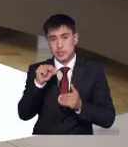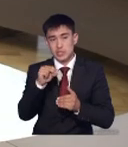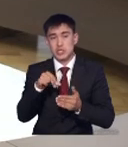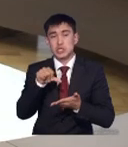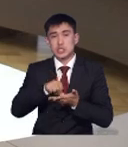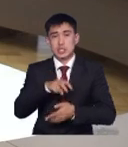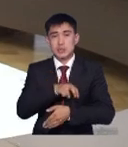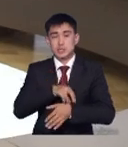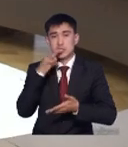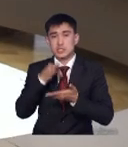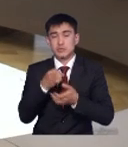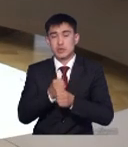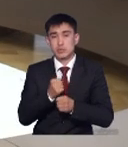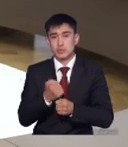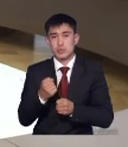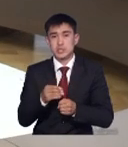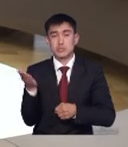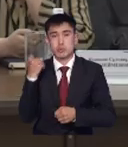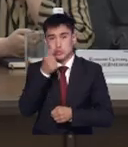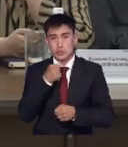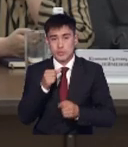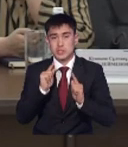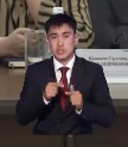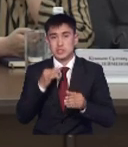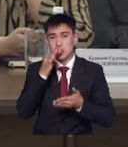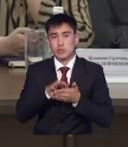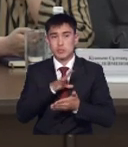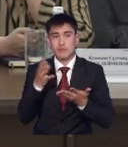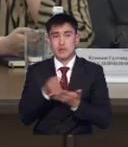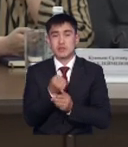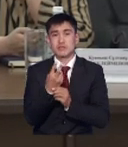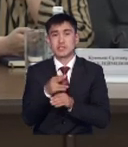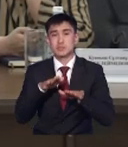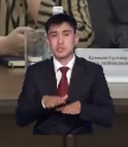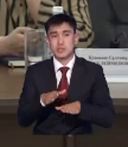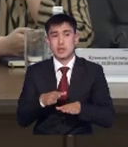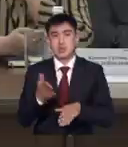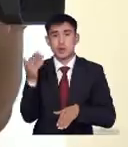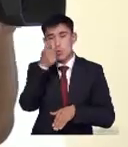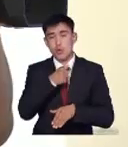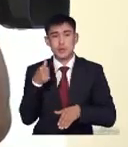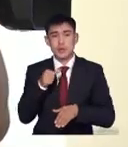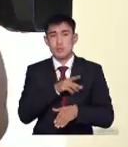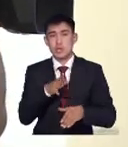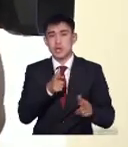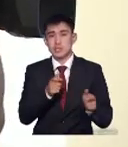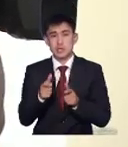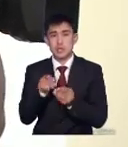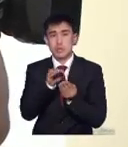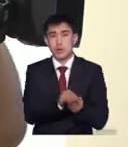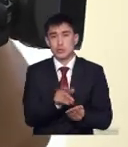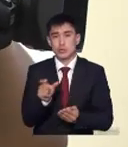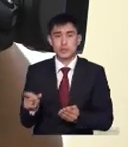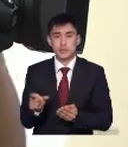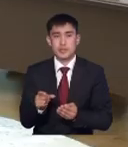члены комиссии отчитались о проделанной работе за ушедший год. Согласно докладу, были выявлены 12 мест, где в годы лихолетия были расстреляны и похоронены люди.